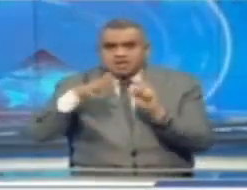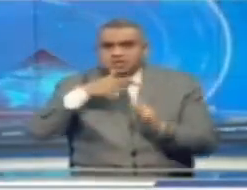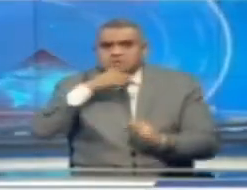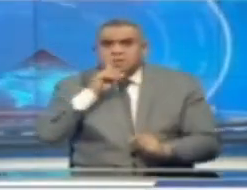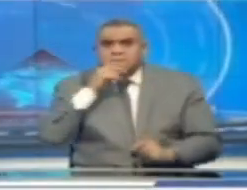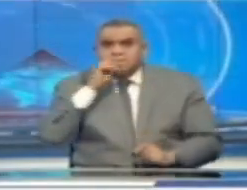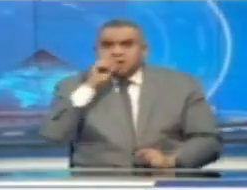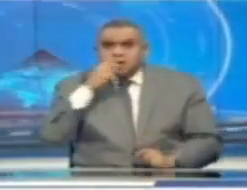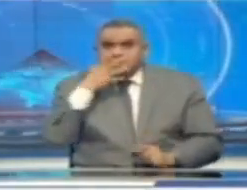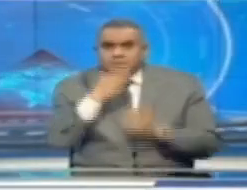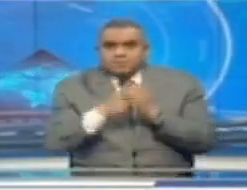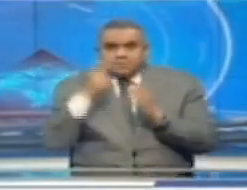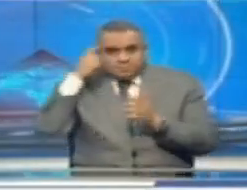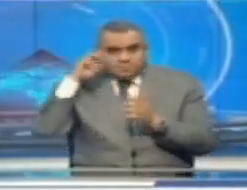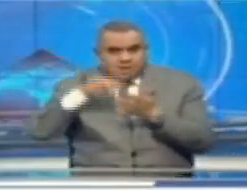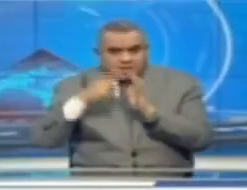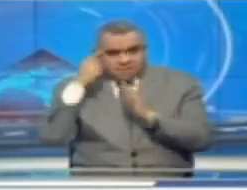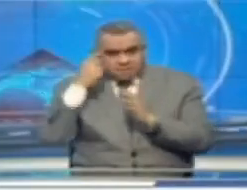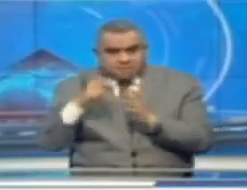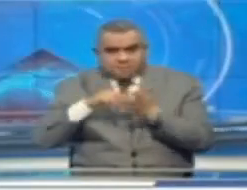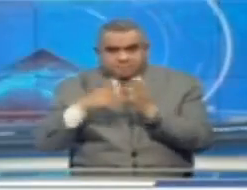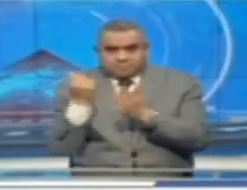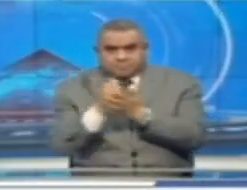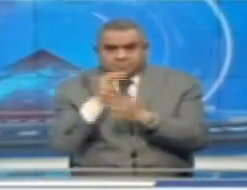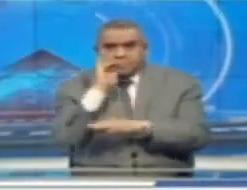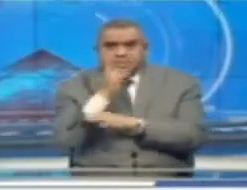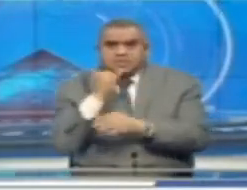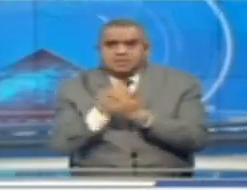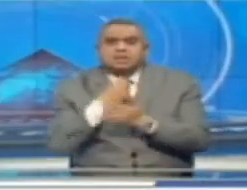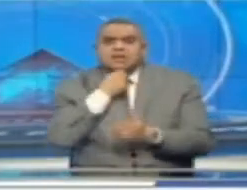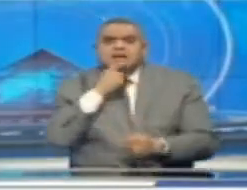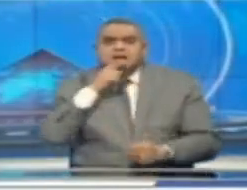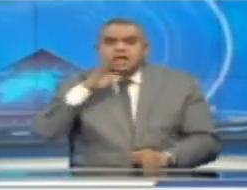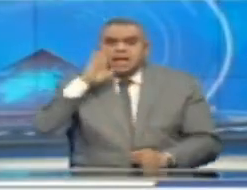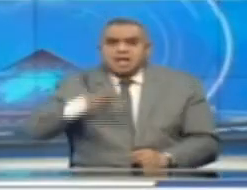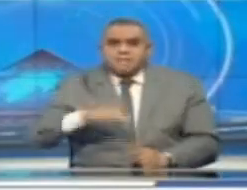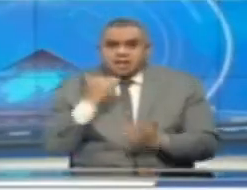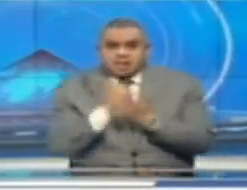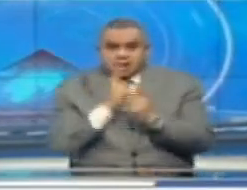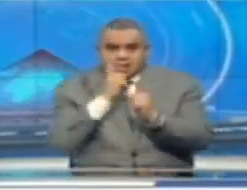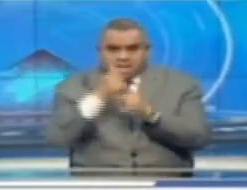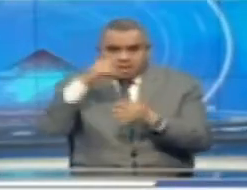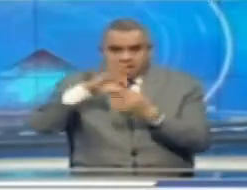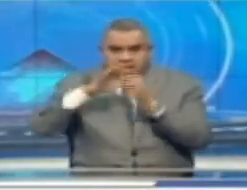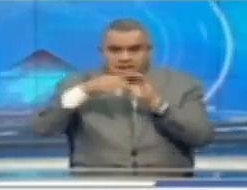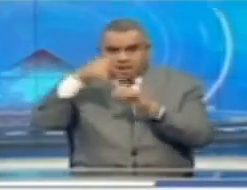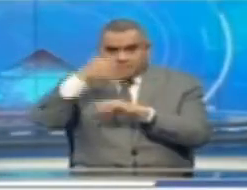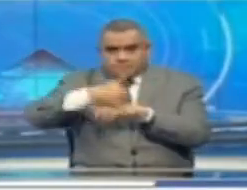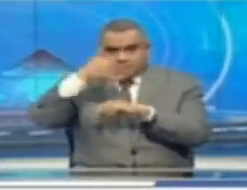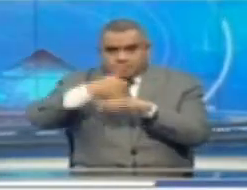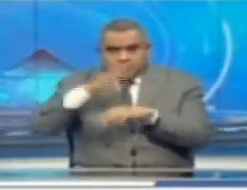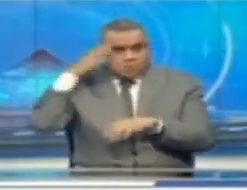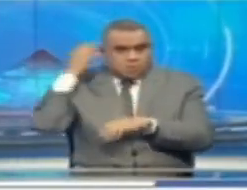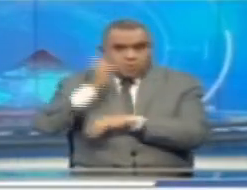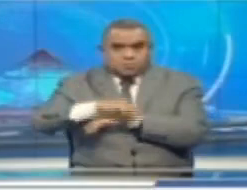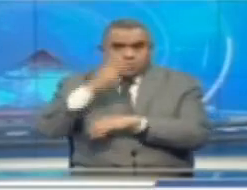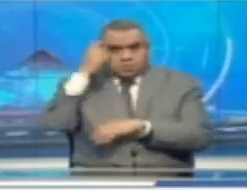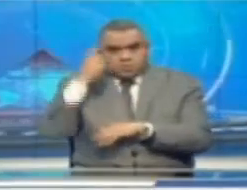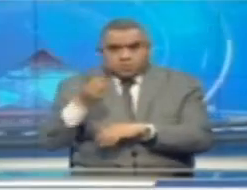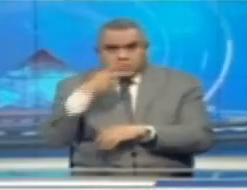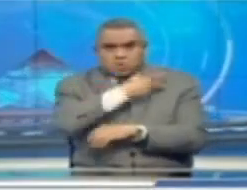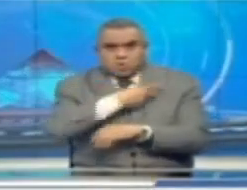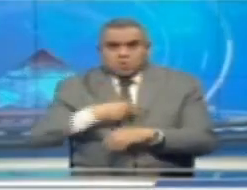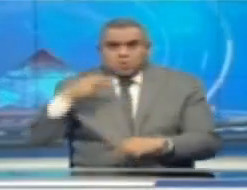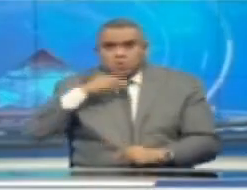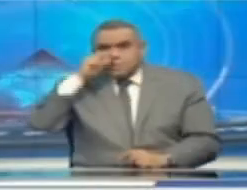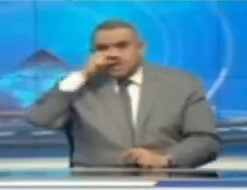مكتوم للمعرفة برئاسة جمال بن حويرب المدير التنفيذي للمؤسسة والمستشار الثقافي لحكومة